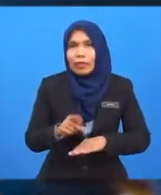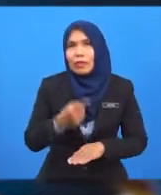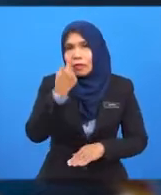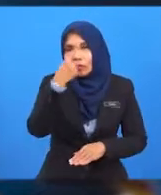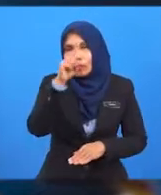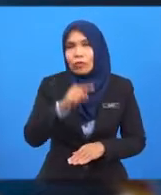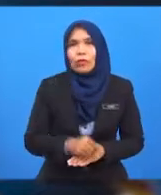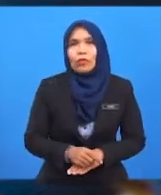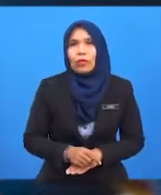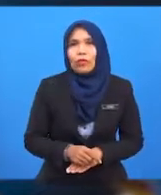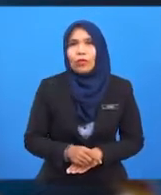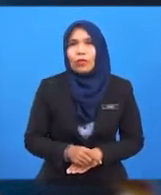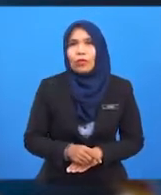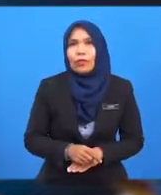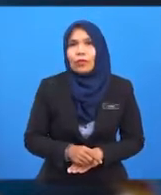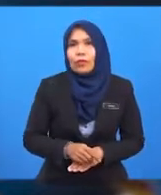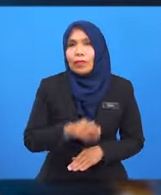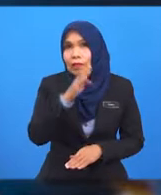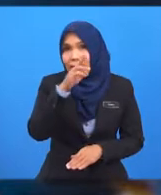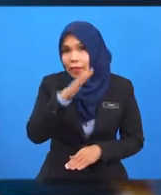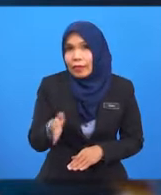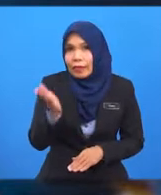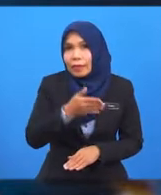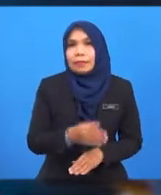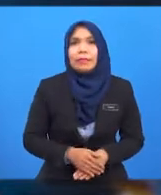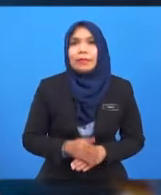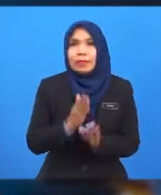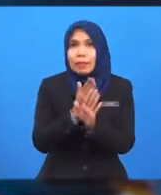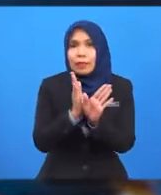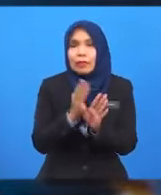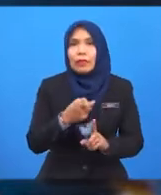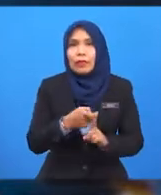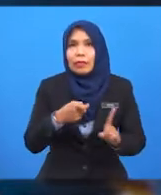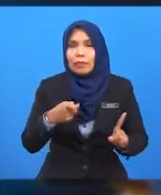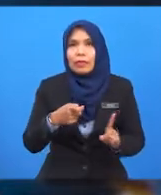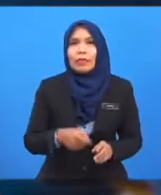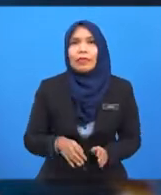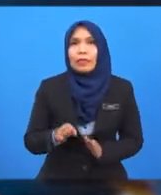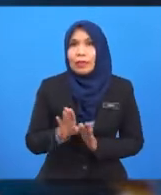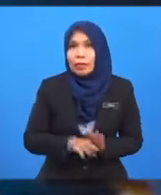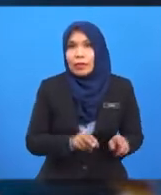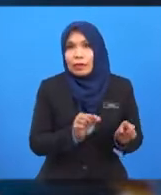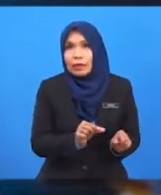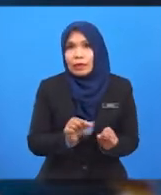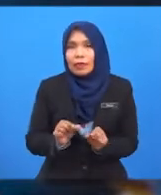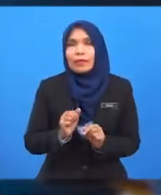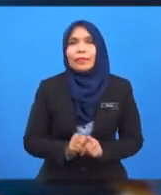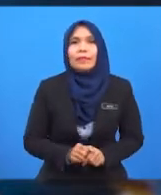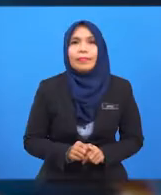untuk menghalang pintu daripada bergerak. Mesin ringkas yang terakhir